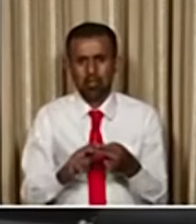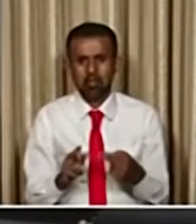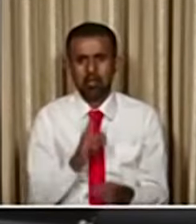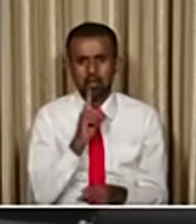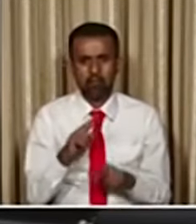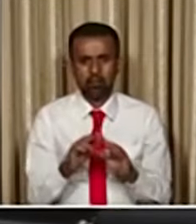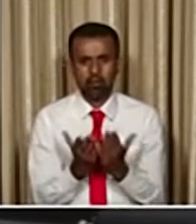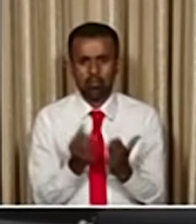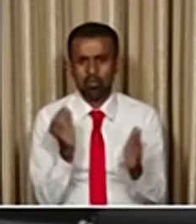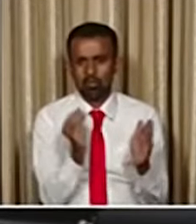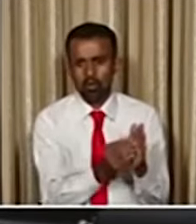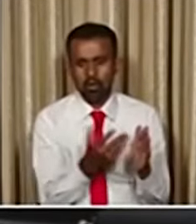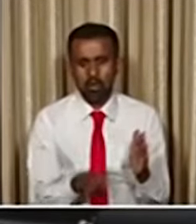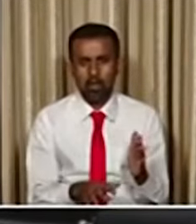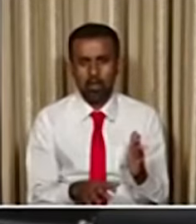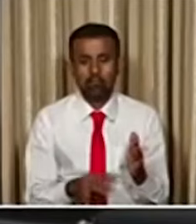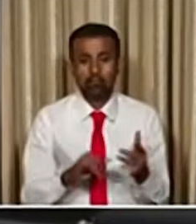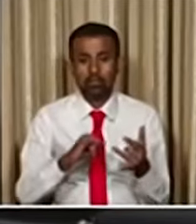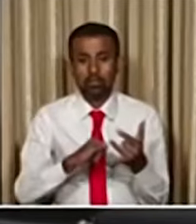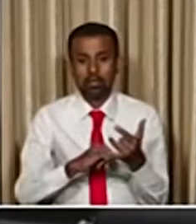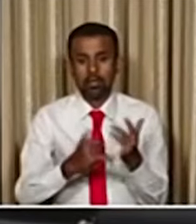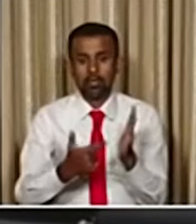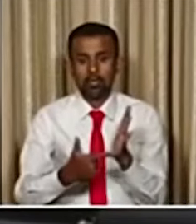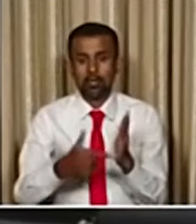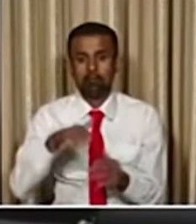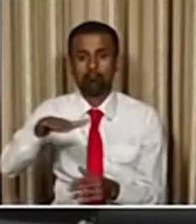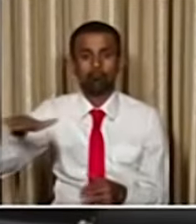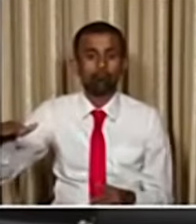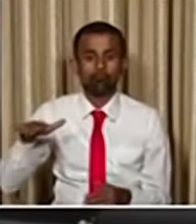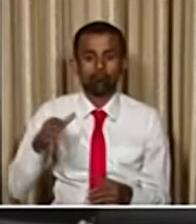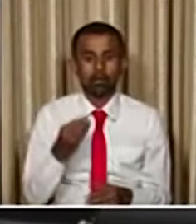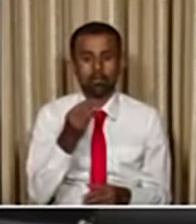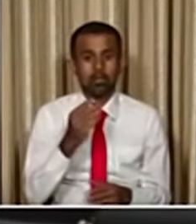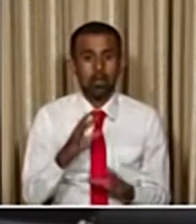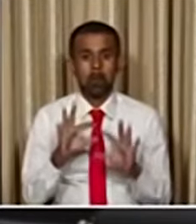ඒ Facebook එකේ දාලා තියෙන්නේ සෙන්ට් පීටර්ස්බර්ග් වලින් ඉඩමක් දෙනවා,